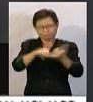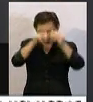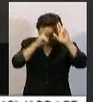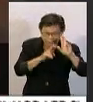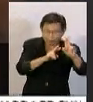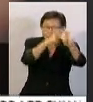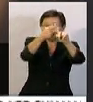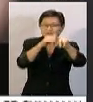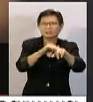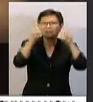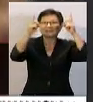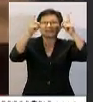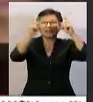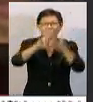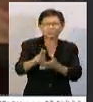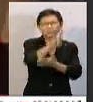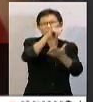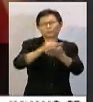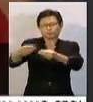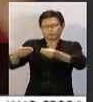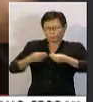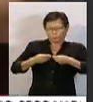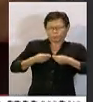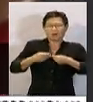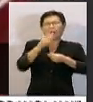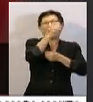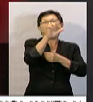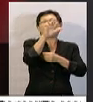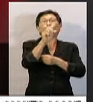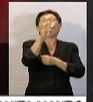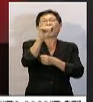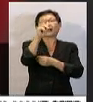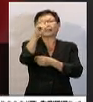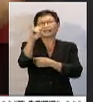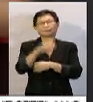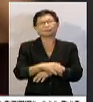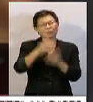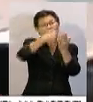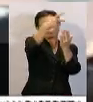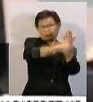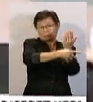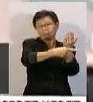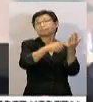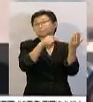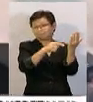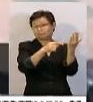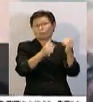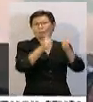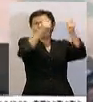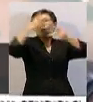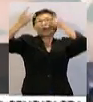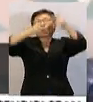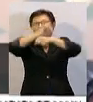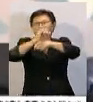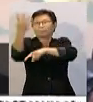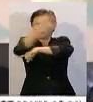kehormat dari dekan universiti berkenaan Haruaki di Kuchi. Program berkenaan menjadi kemuncak lawatan